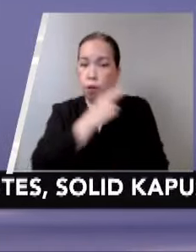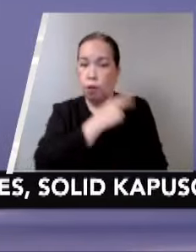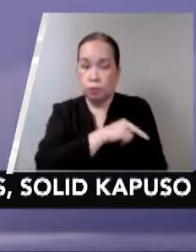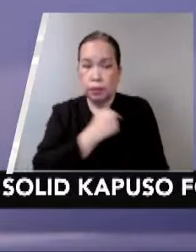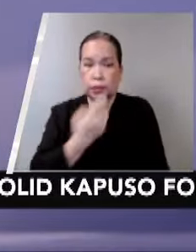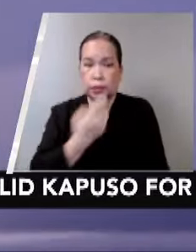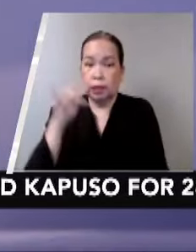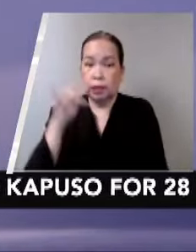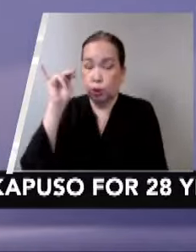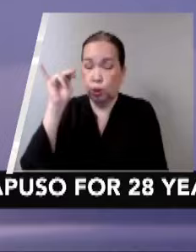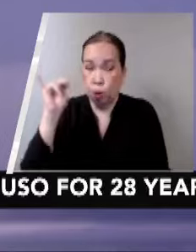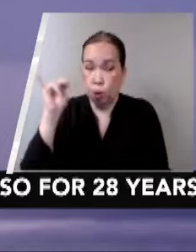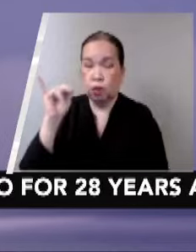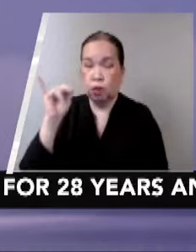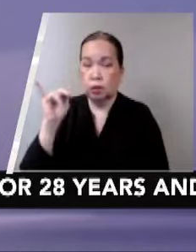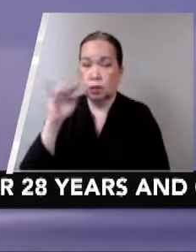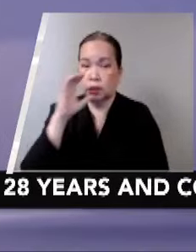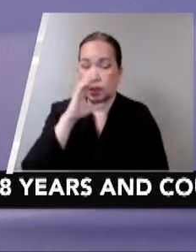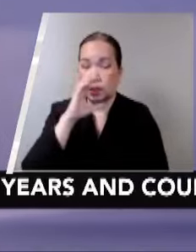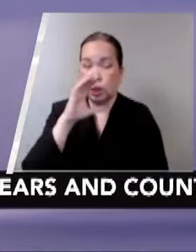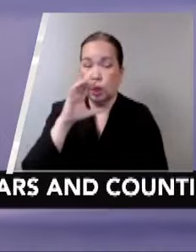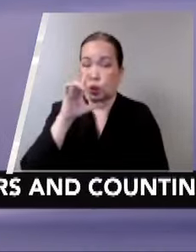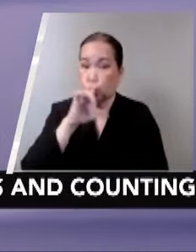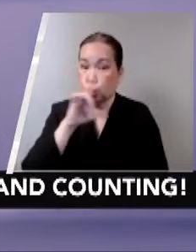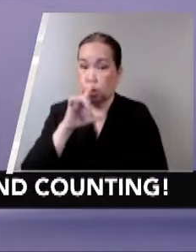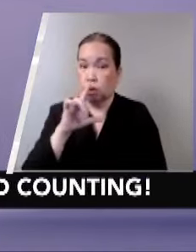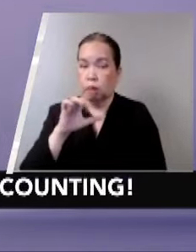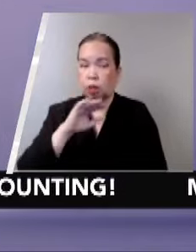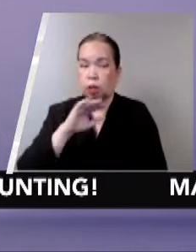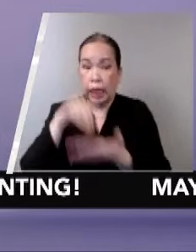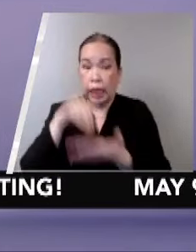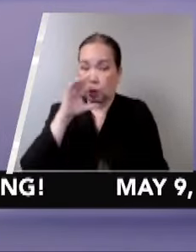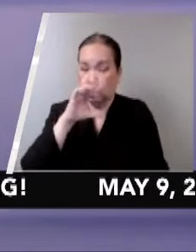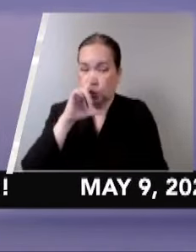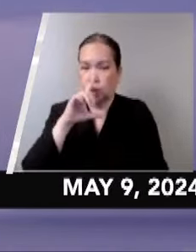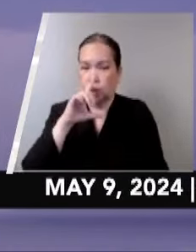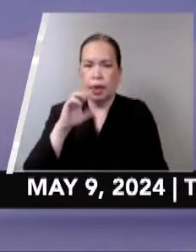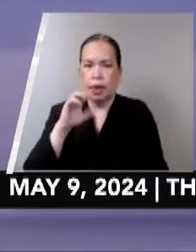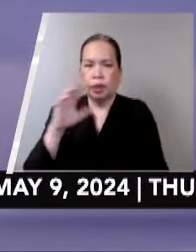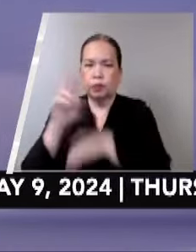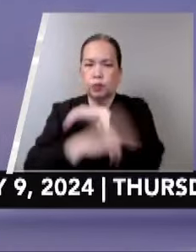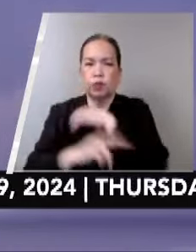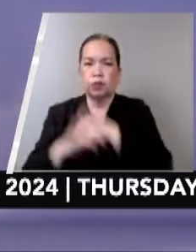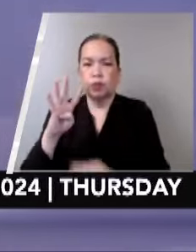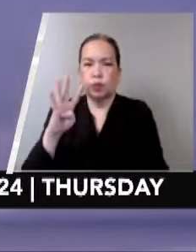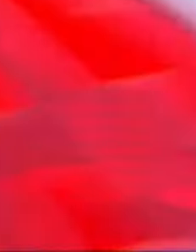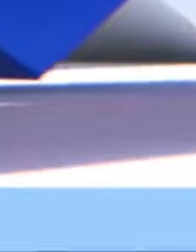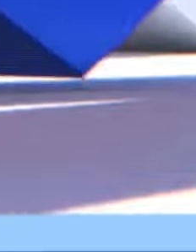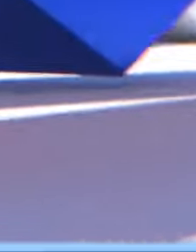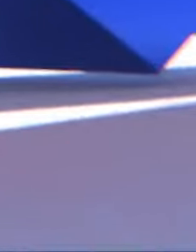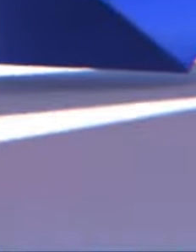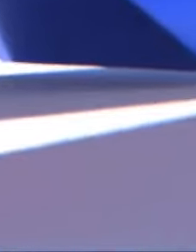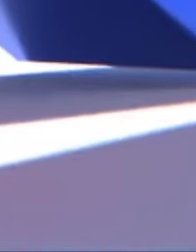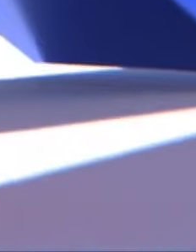Zone. Nagpapanggap umuno siyang pasyente at mga doktor ang puntirya. Nakatutok si Marisol Abdurrahman.